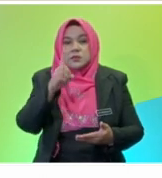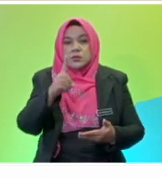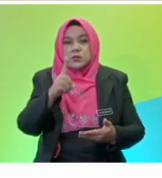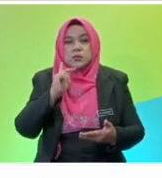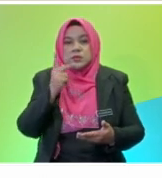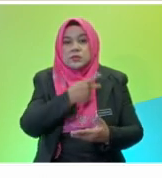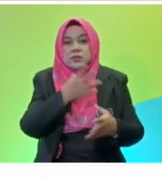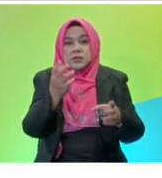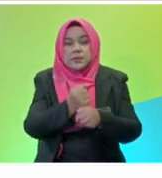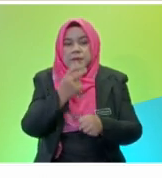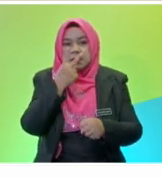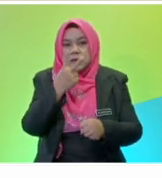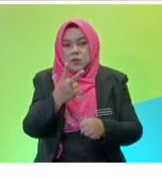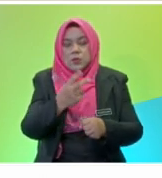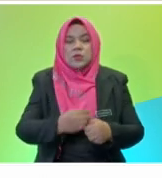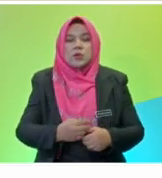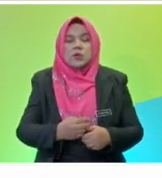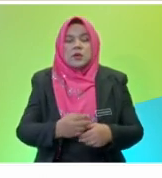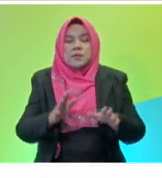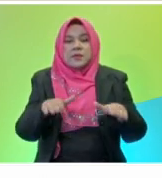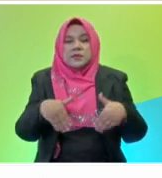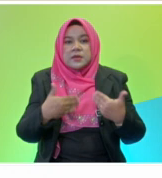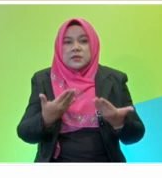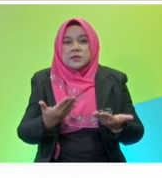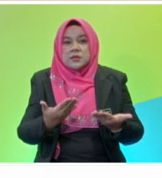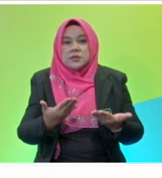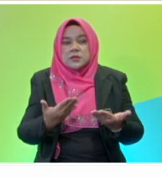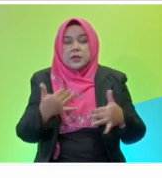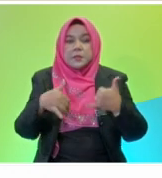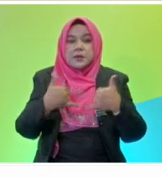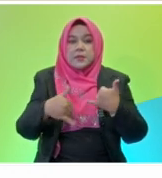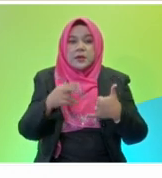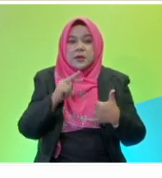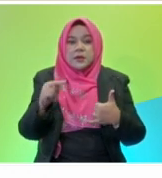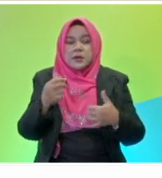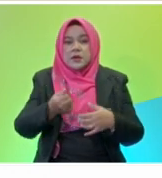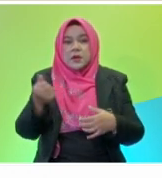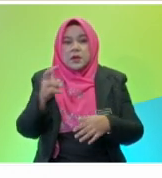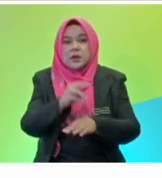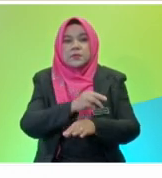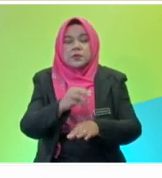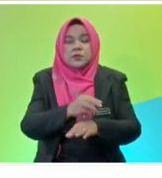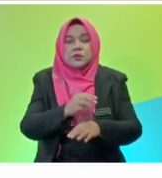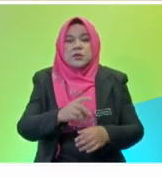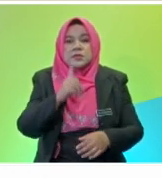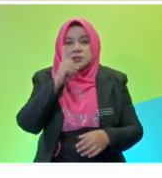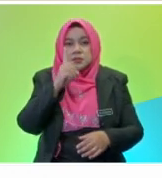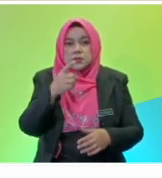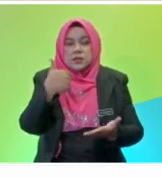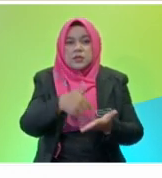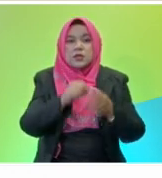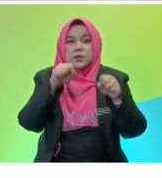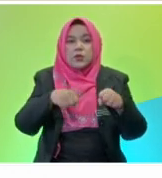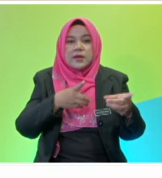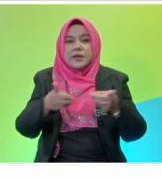eee satu mungkin kita boleh tengok progression melalui pemain dan satu lagi kita boleh display kan dia oke